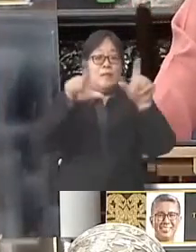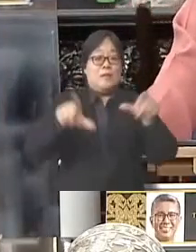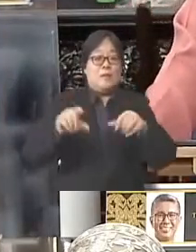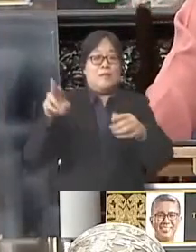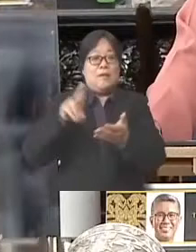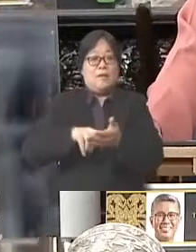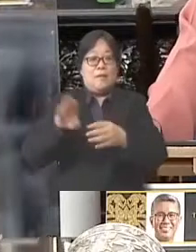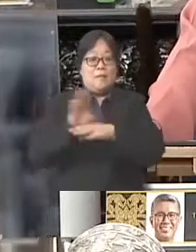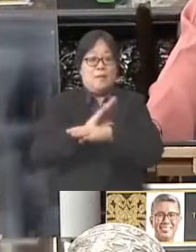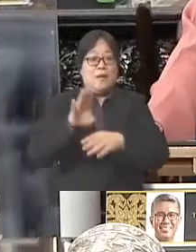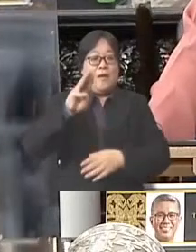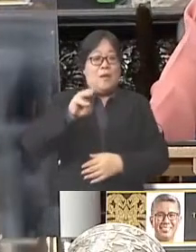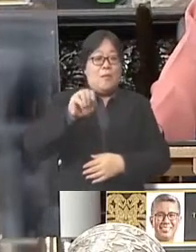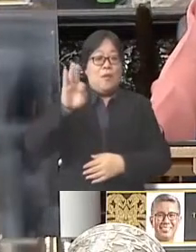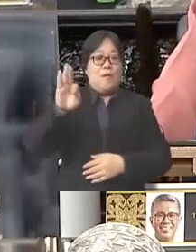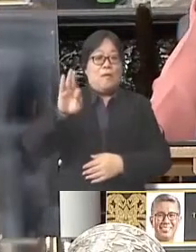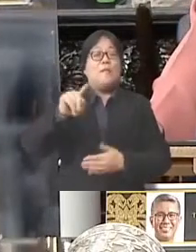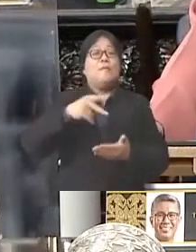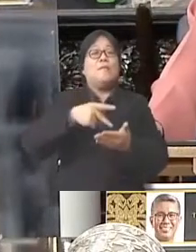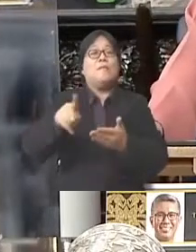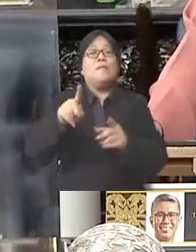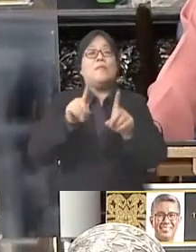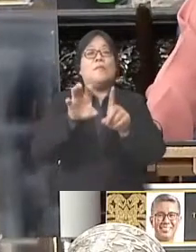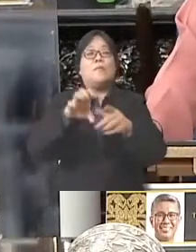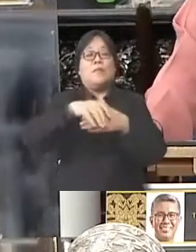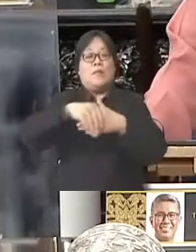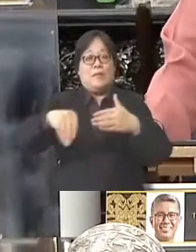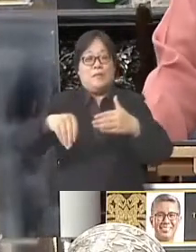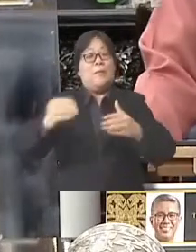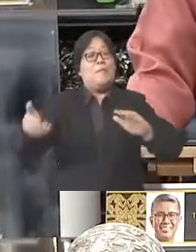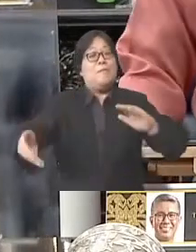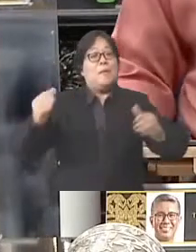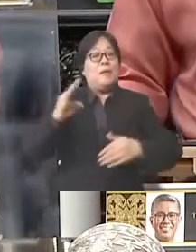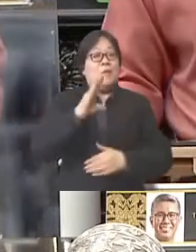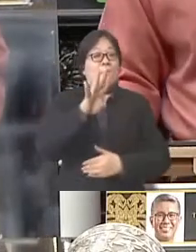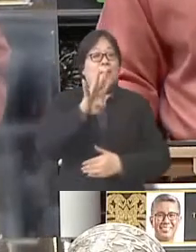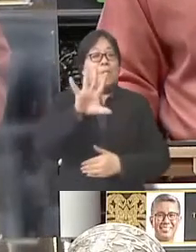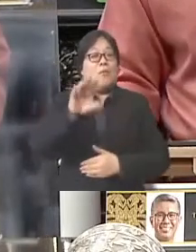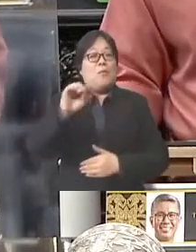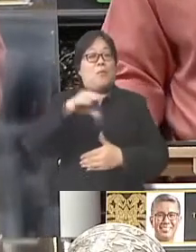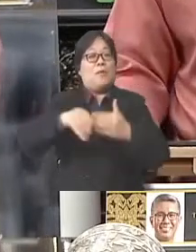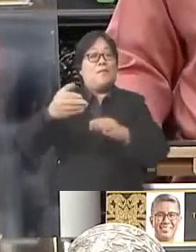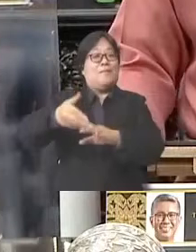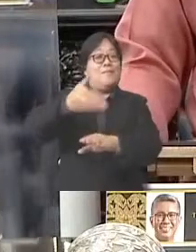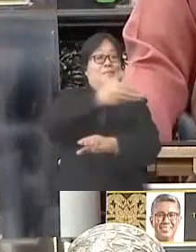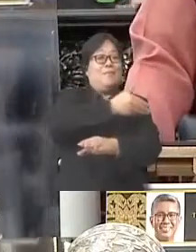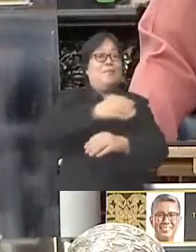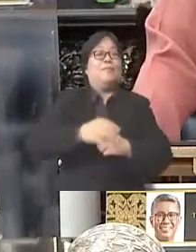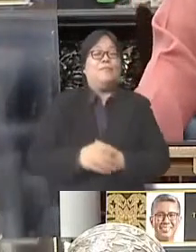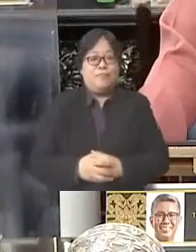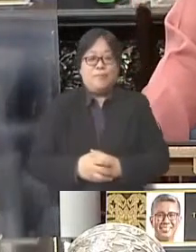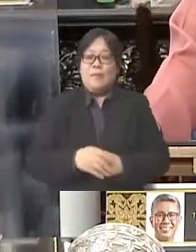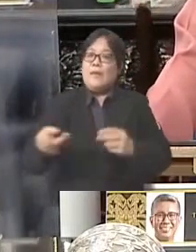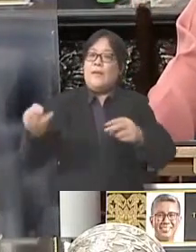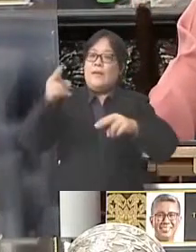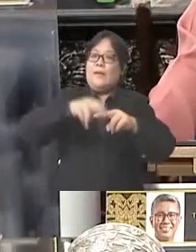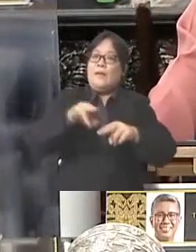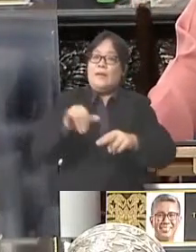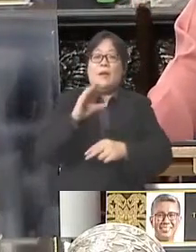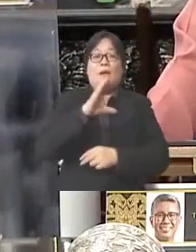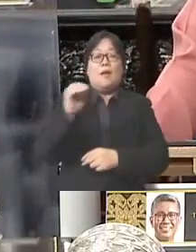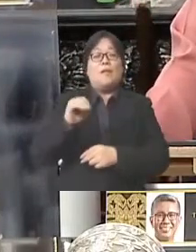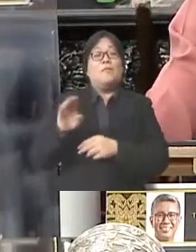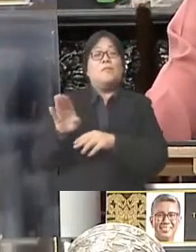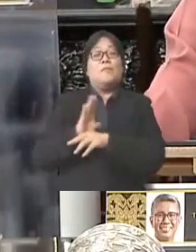pendaftaran penjaga muf2 kenaikan bayaran cuma satu sim kuring ge berbanding 450 Ringgit sebelum ini Sebagai tambahan car